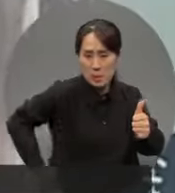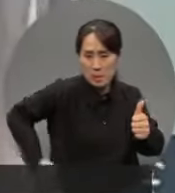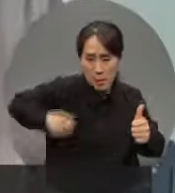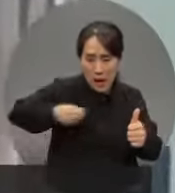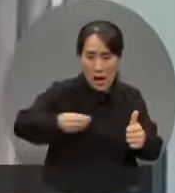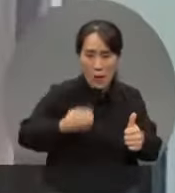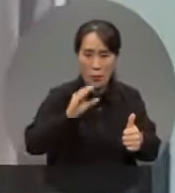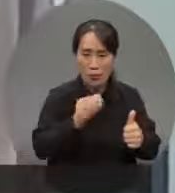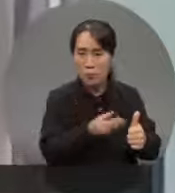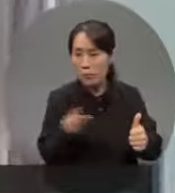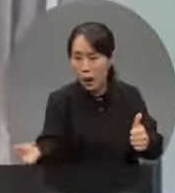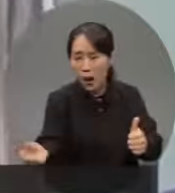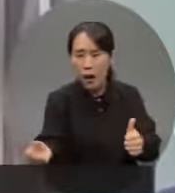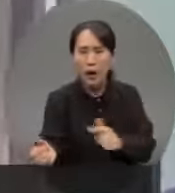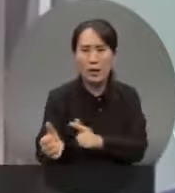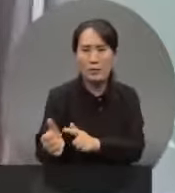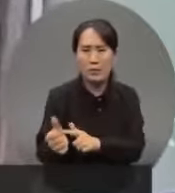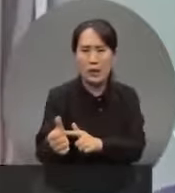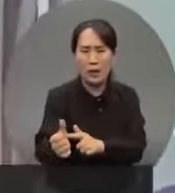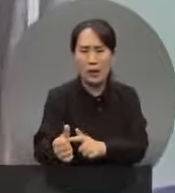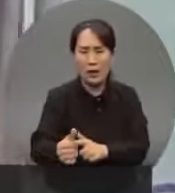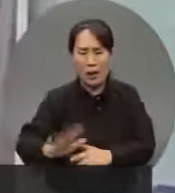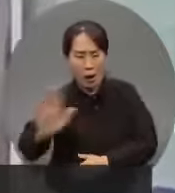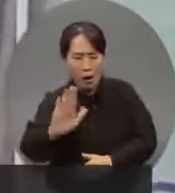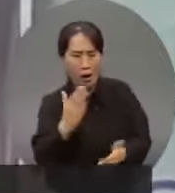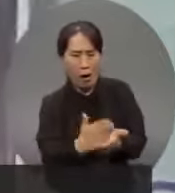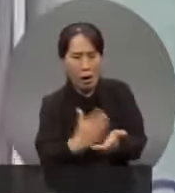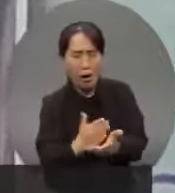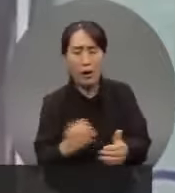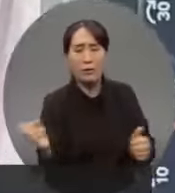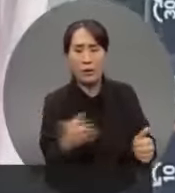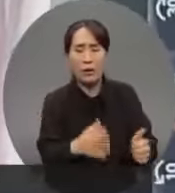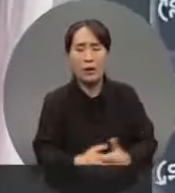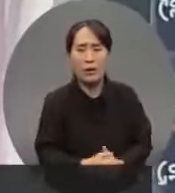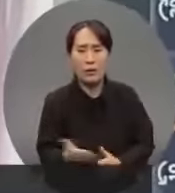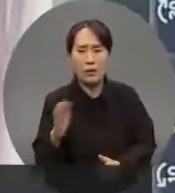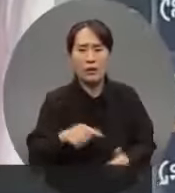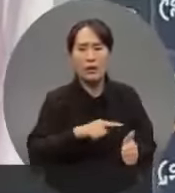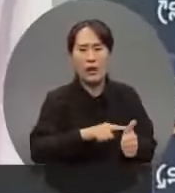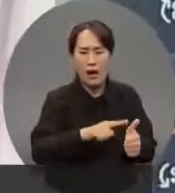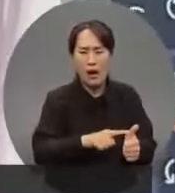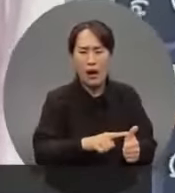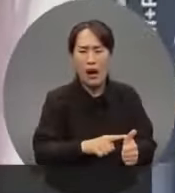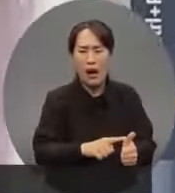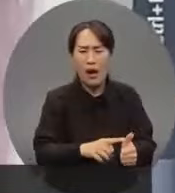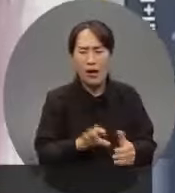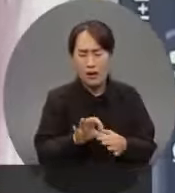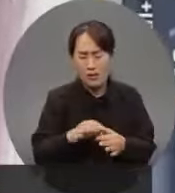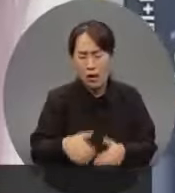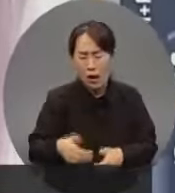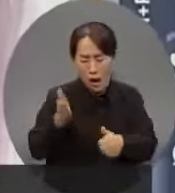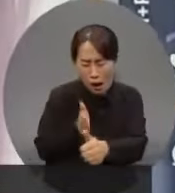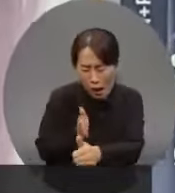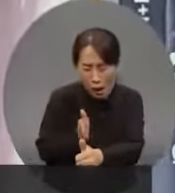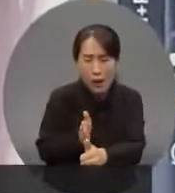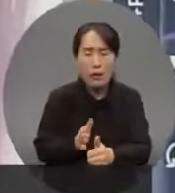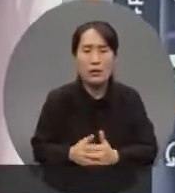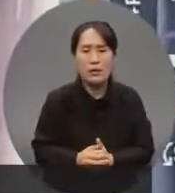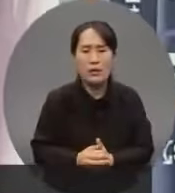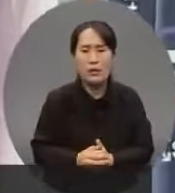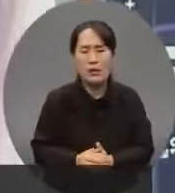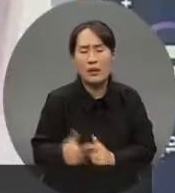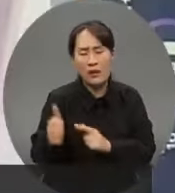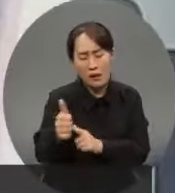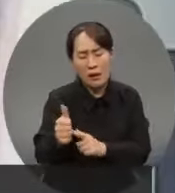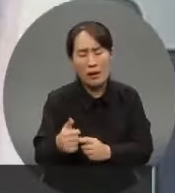흰봉투를 건네자 다른 남성이 황급히 거절합니다 하지만이 남성이 허리를 연신 숙이면서 부탁하자 다른